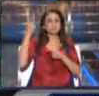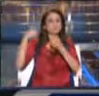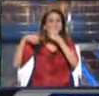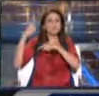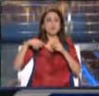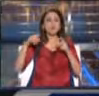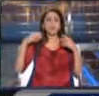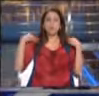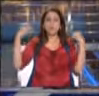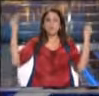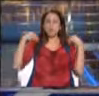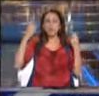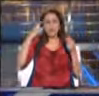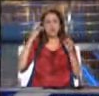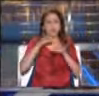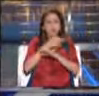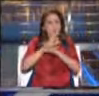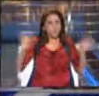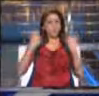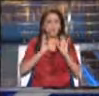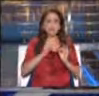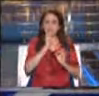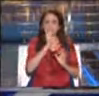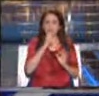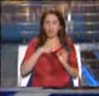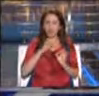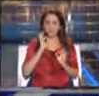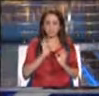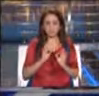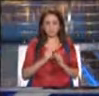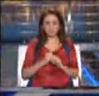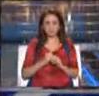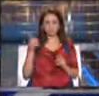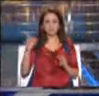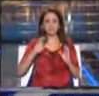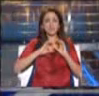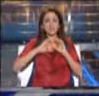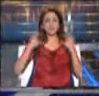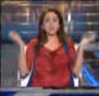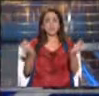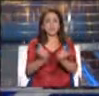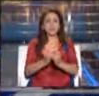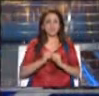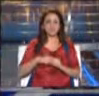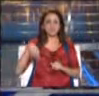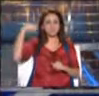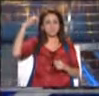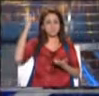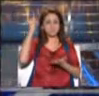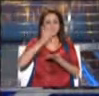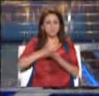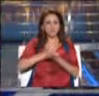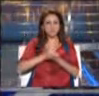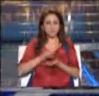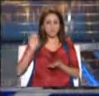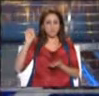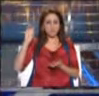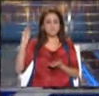رياضيه وكل حاجات كتيره فيه، يعني لدرجه ان هم لما عملوا لجنه برئاسة أستاذنا الكبير جدا فهم